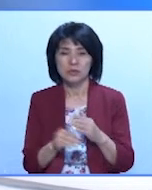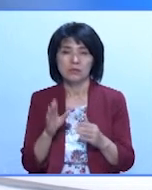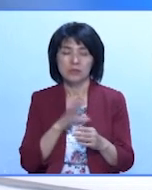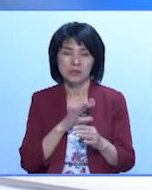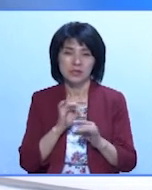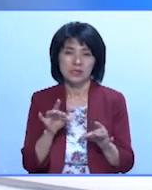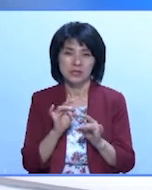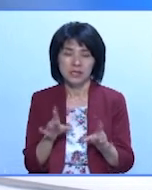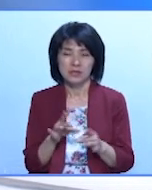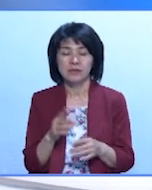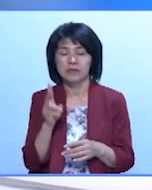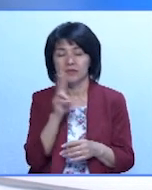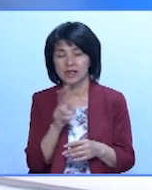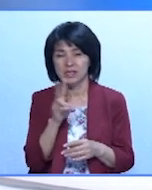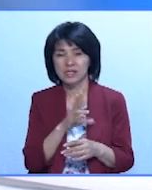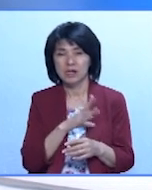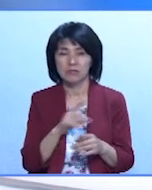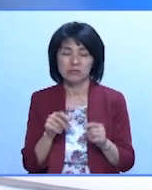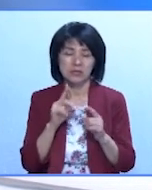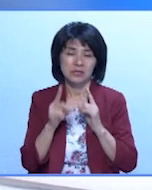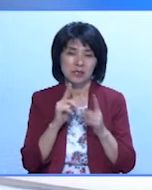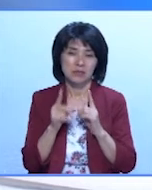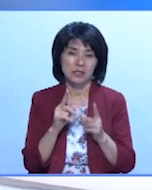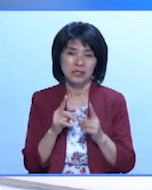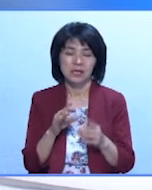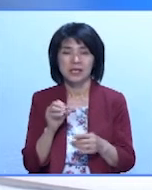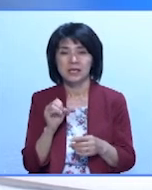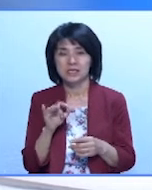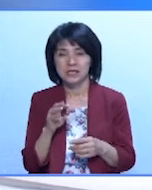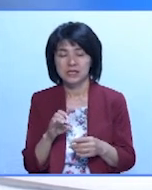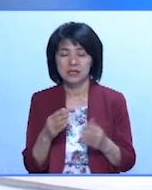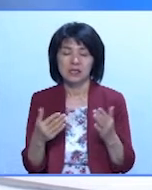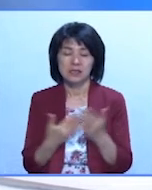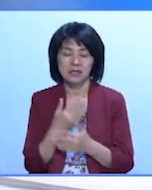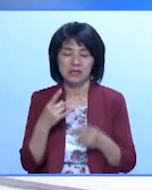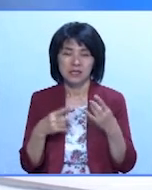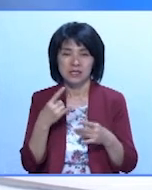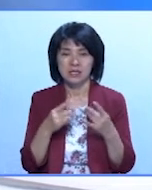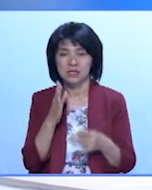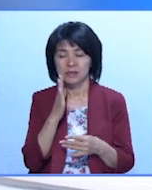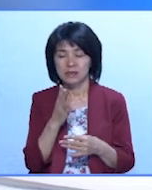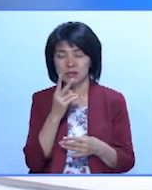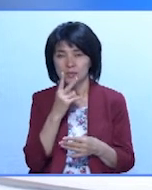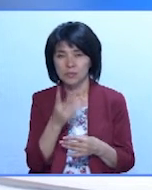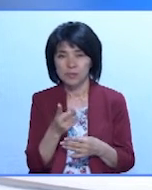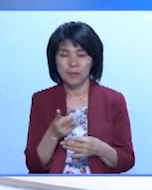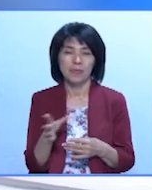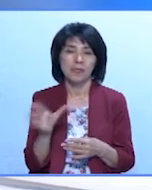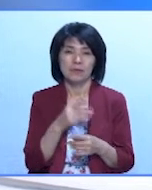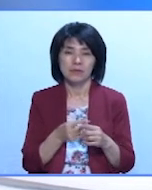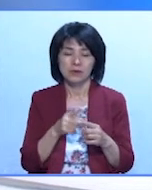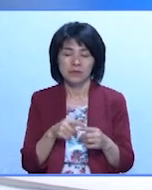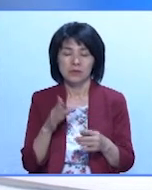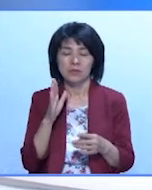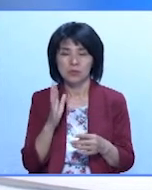айтылды. 2 сағаттан астам уақытқа созылған жиын Ертіс телеарнасында тікелей эфирден көрсетіліп, аймақ басшысы өңір тұрғындары